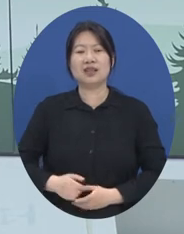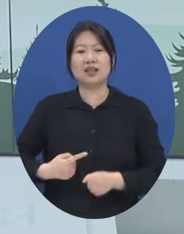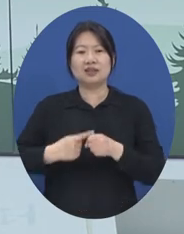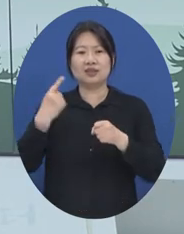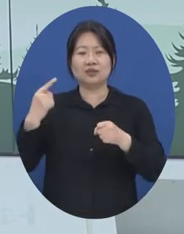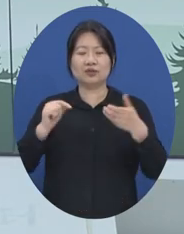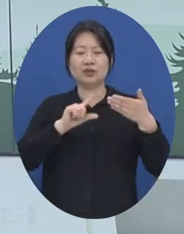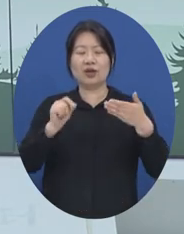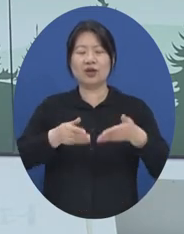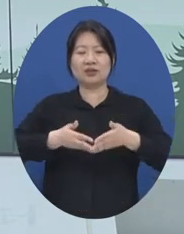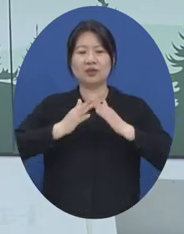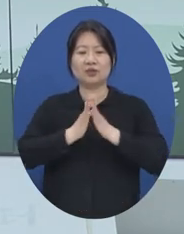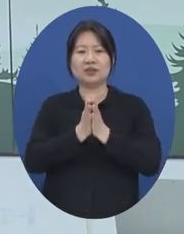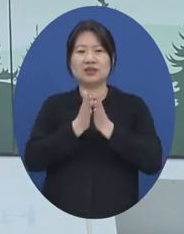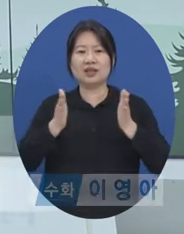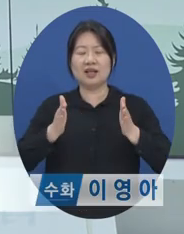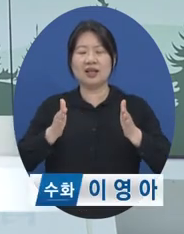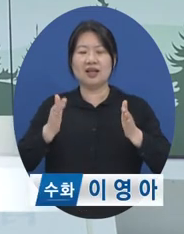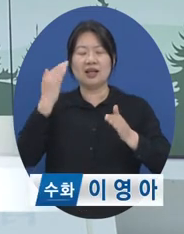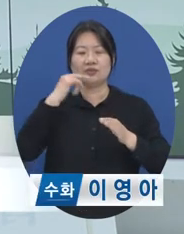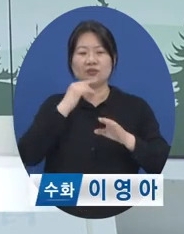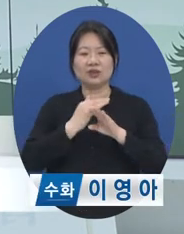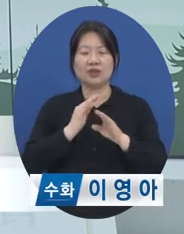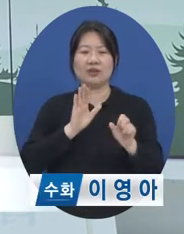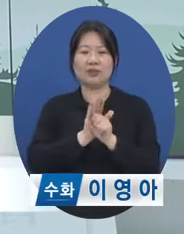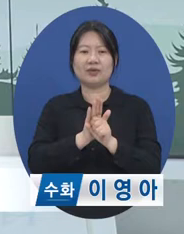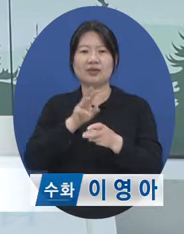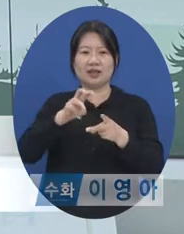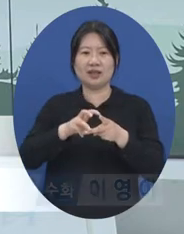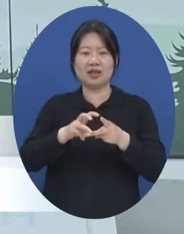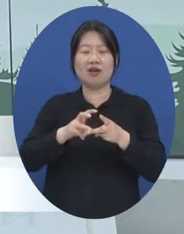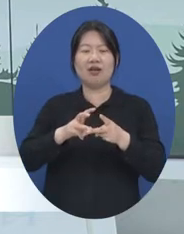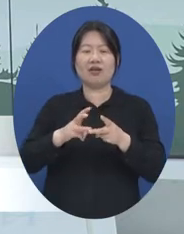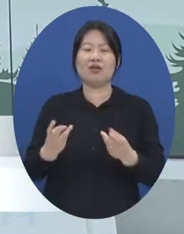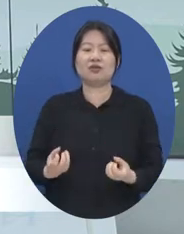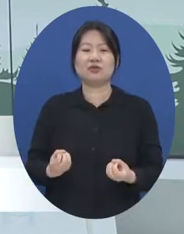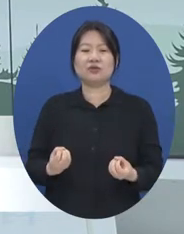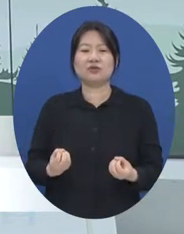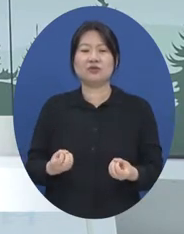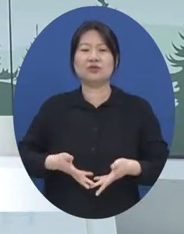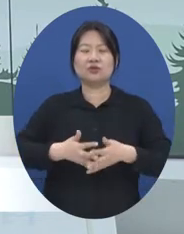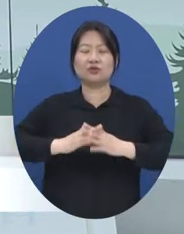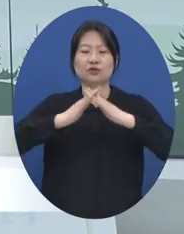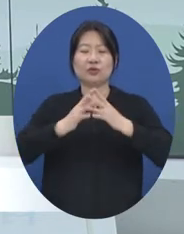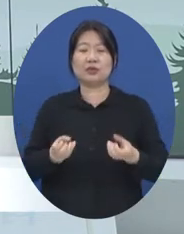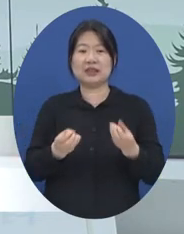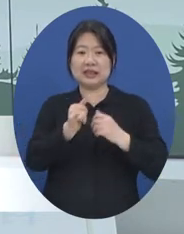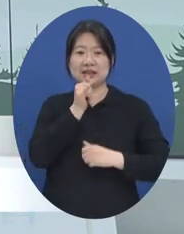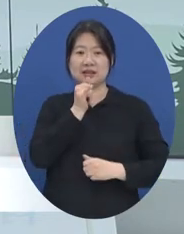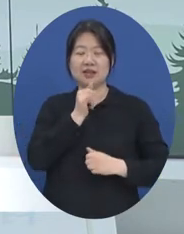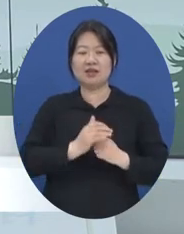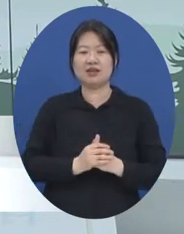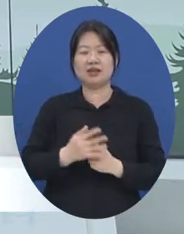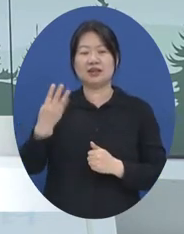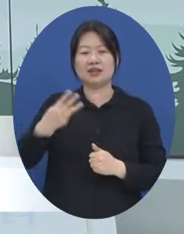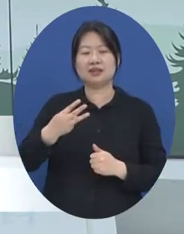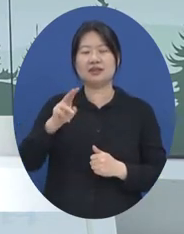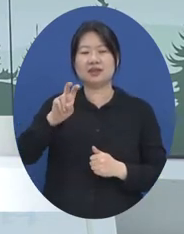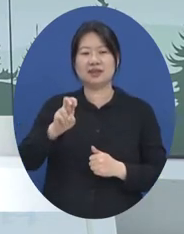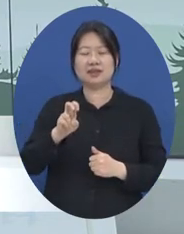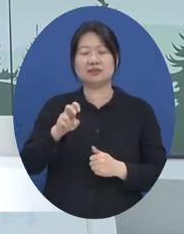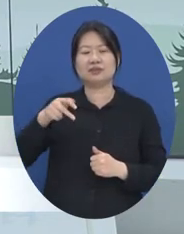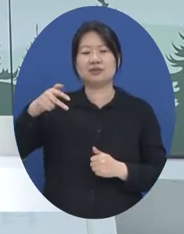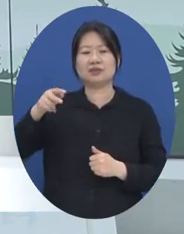지난해 9월 착공을 시작한 남북산림협력센터 준공식이 열렸습니다. 남북산림협력센터는